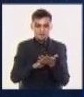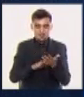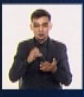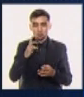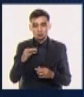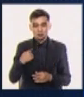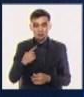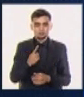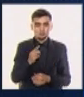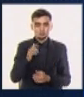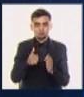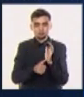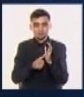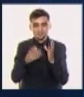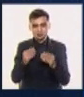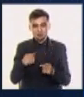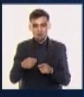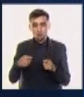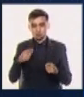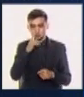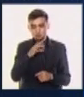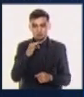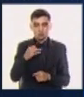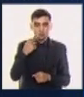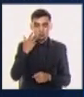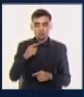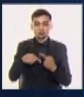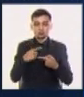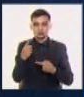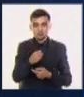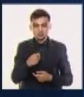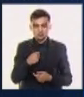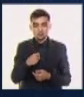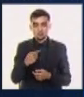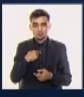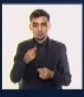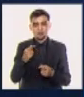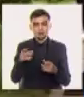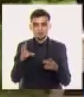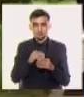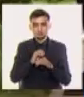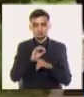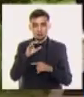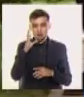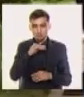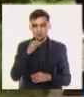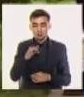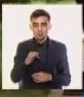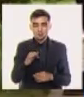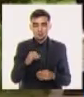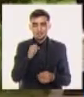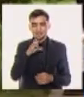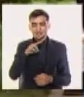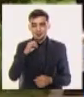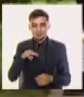надеюсь, что до 60 дней мы не протянем. К концу следующей недели мы сможем вернуть все деньги. В пресс-службе авиакомпании «Скат», где